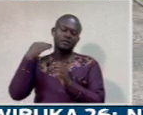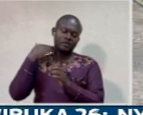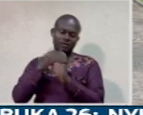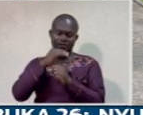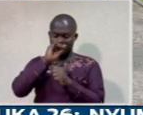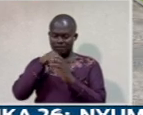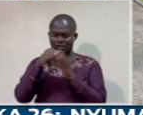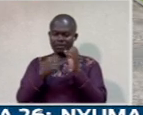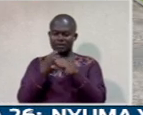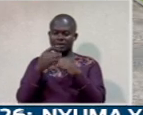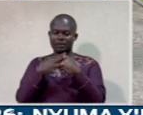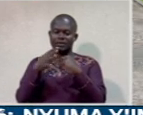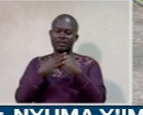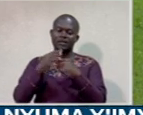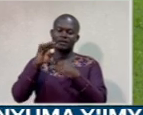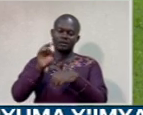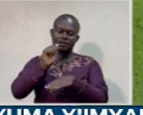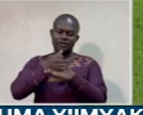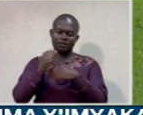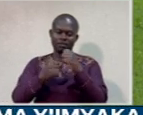ya 1994 babishyiraho muri